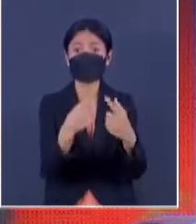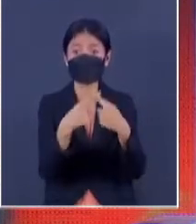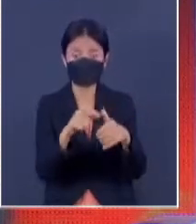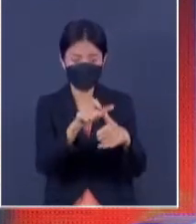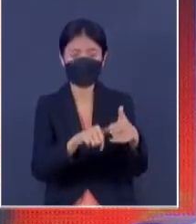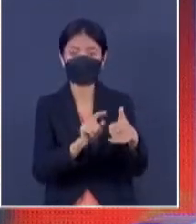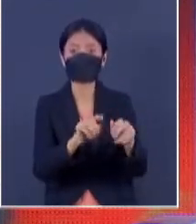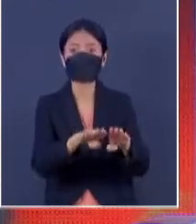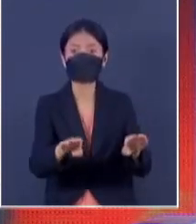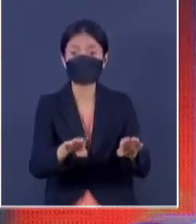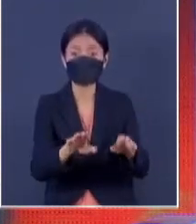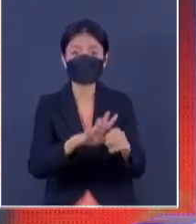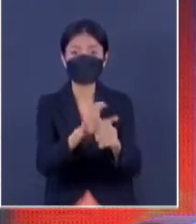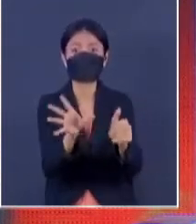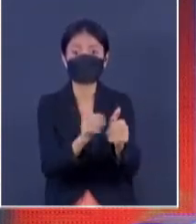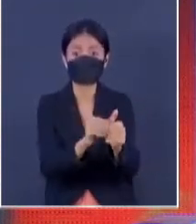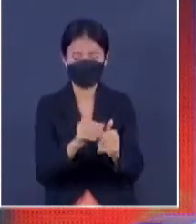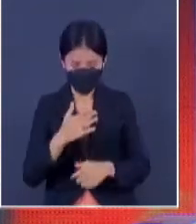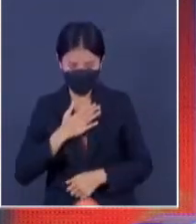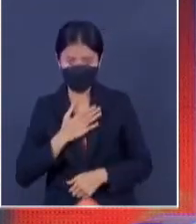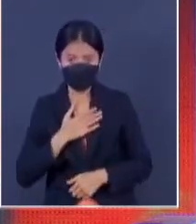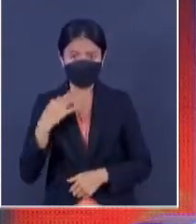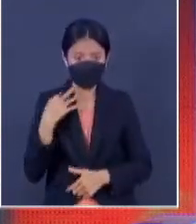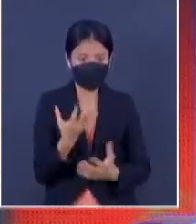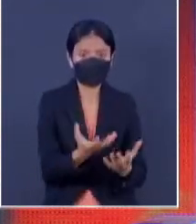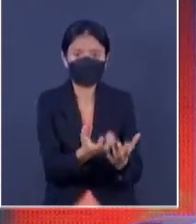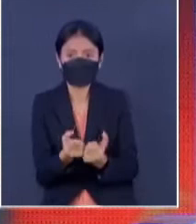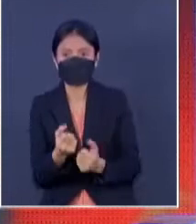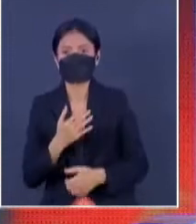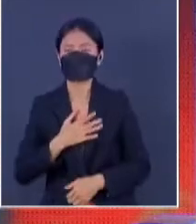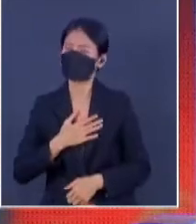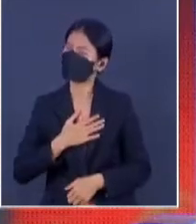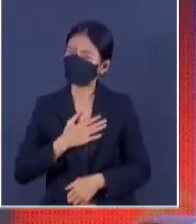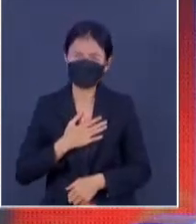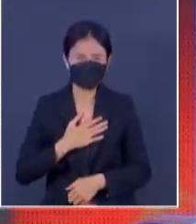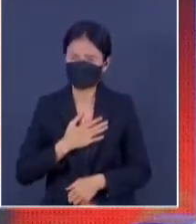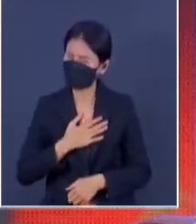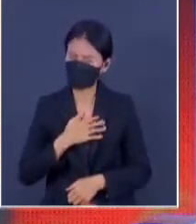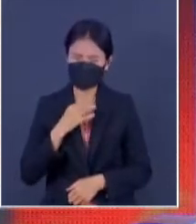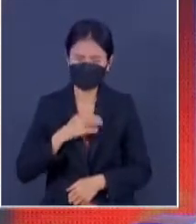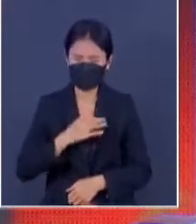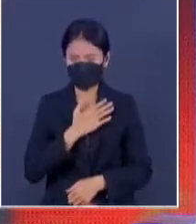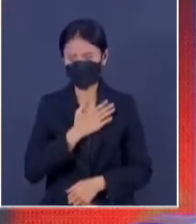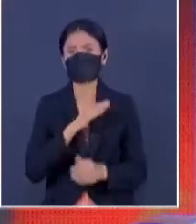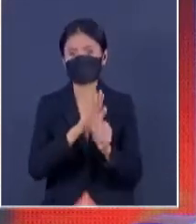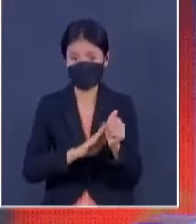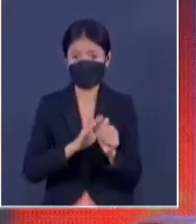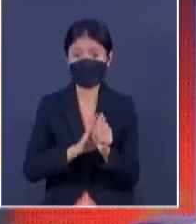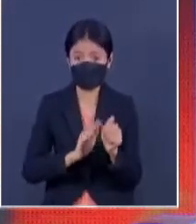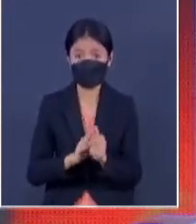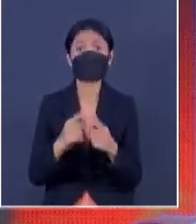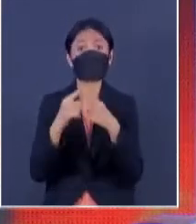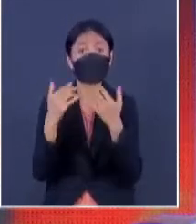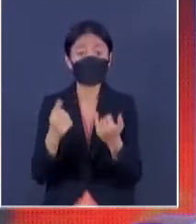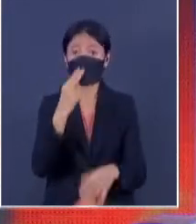ใจว่าปวดใจแล้วนะครับล่าสุดครับมีโมเมนต์ที่ปวดใจสำหรับคนทำหน้าที่จริงๆเพราะว่าจุดที่เขาไปรับเนี่ยไม่